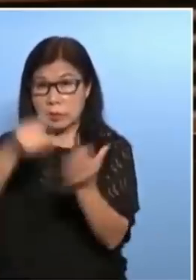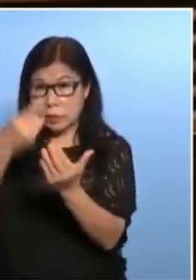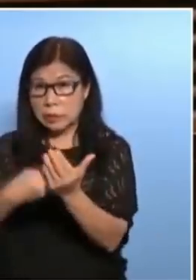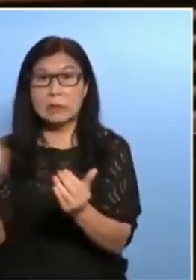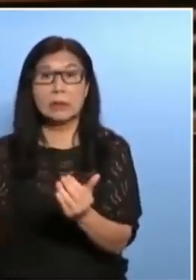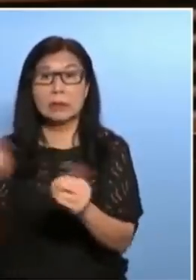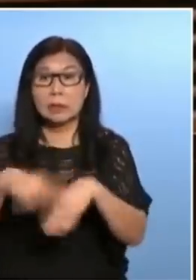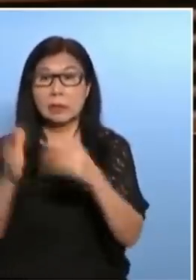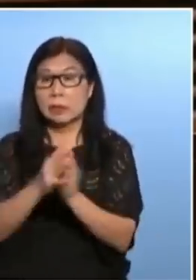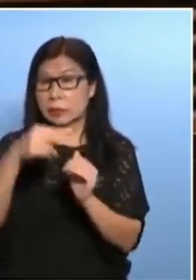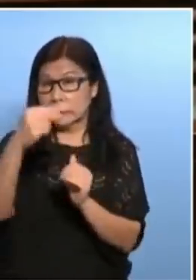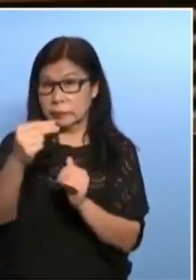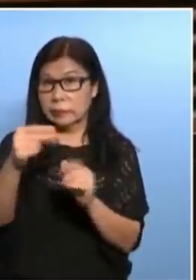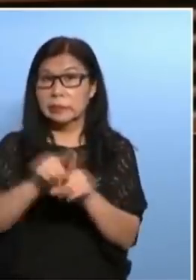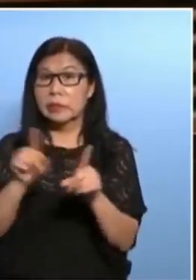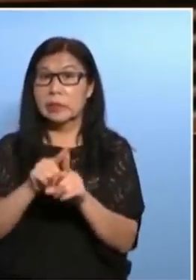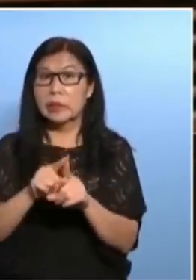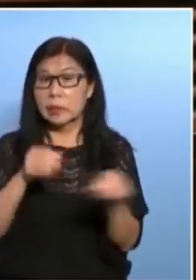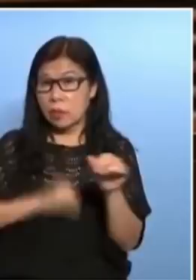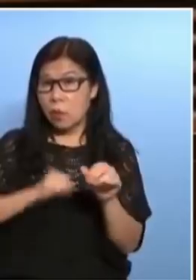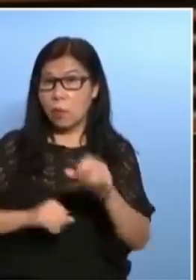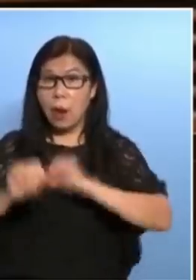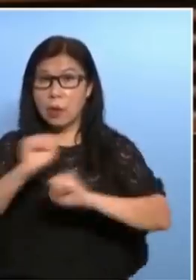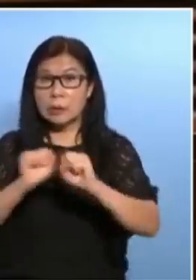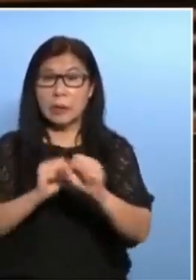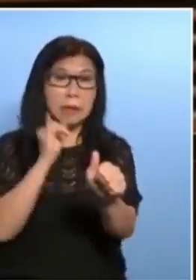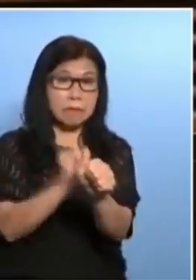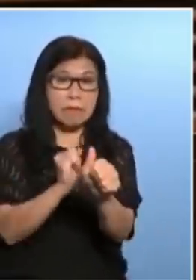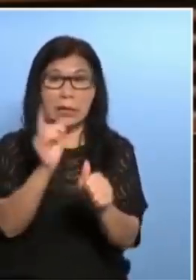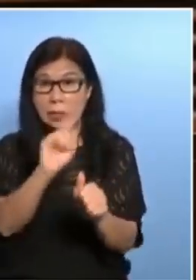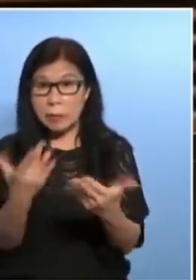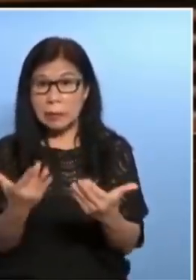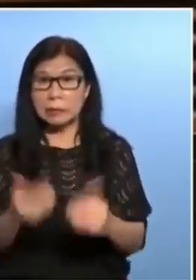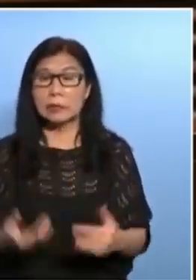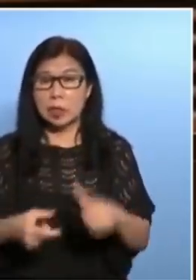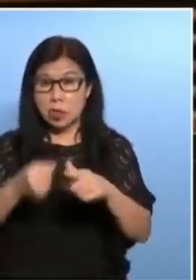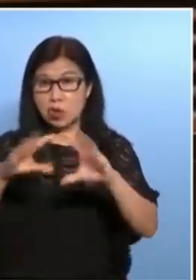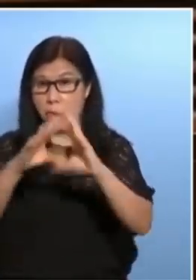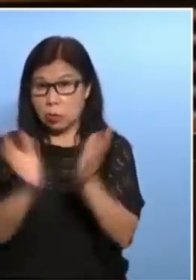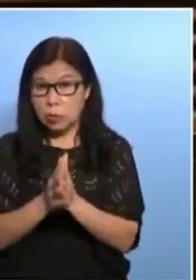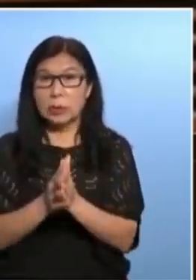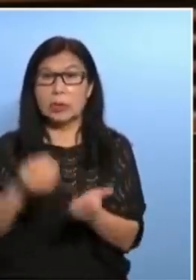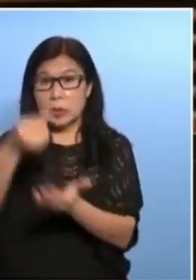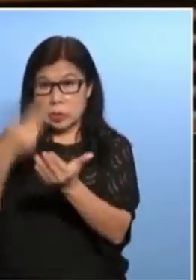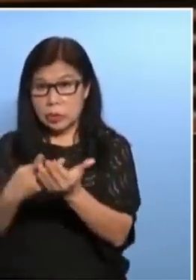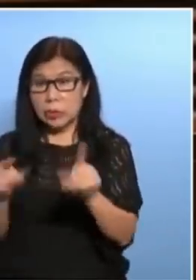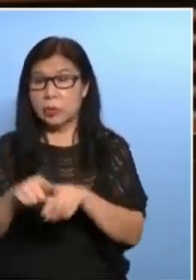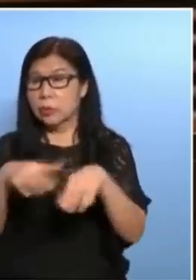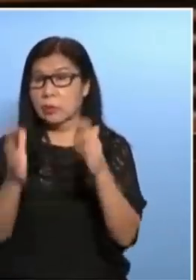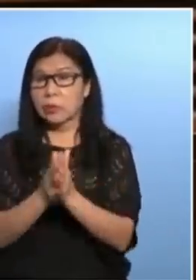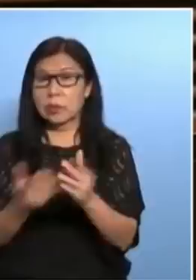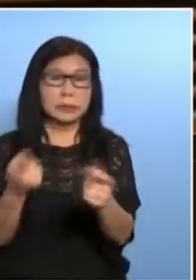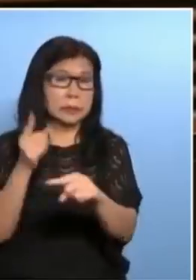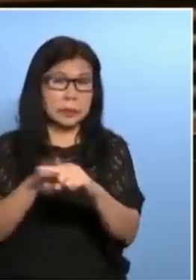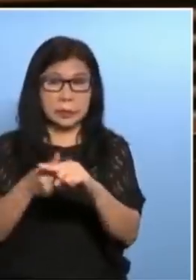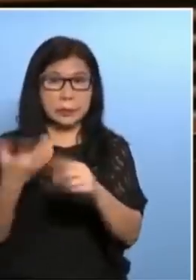七條，就是我剛剛提到的侮辱行為的罪行這一條，我們公民黨認為這一條條文是完全不